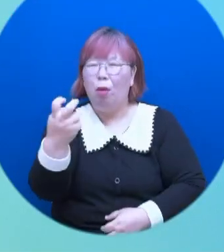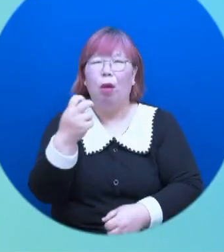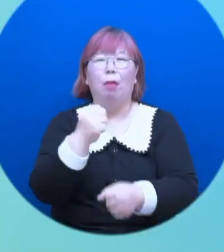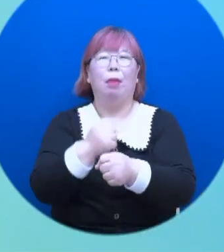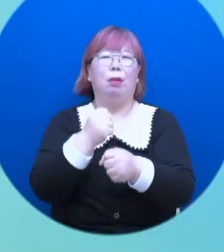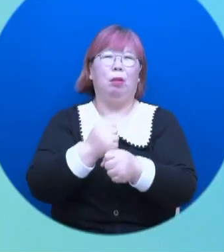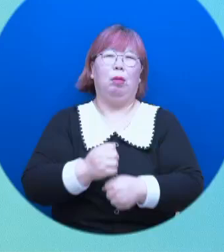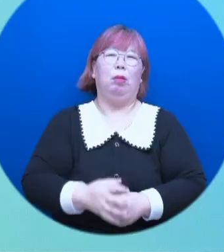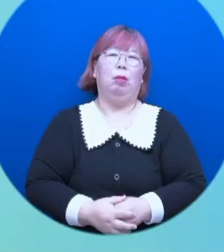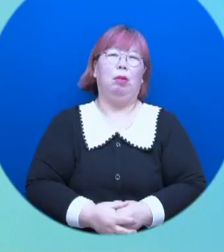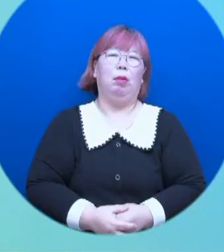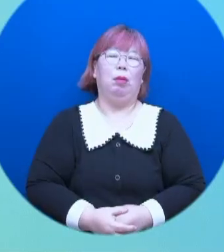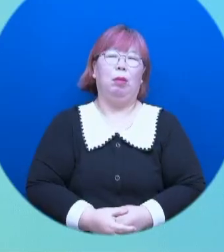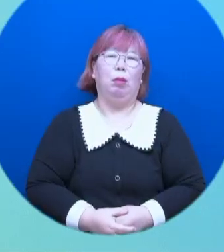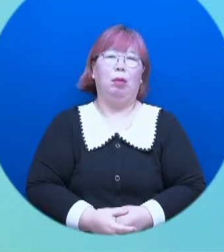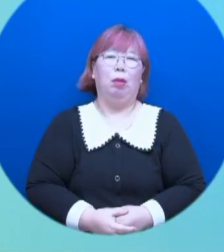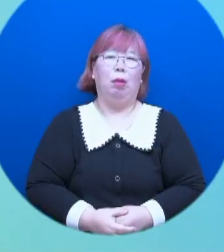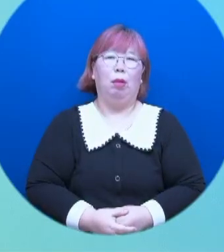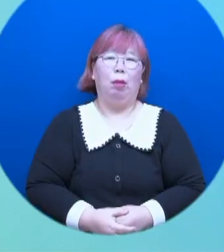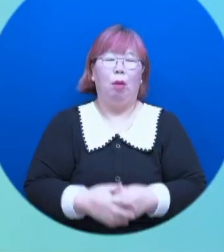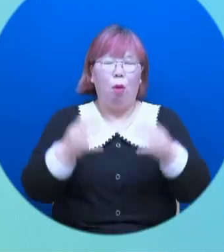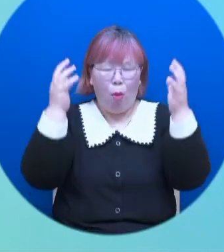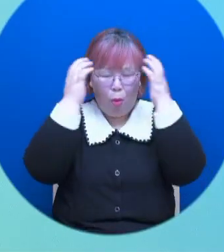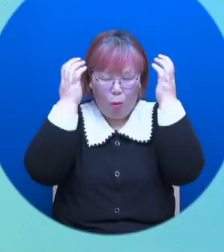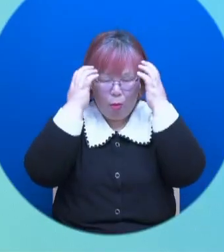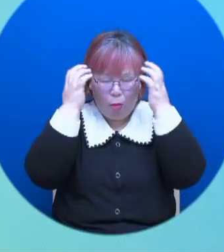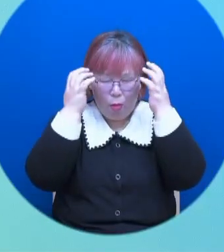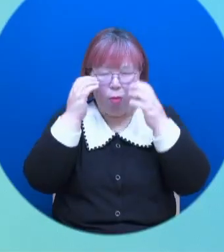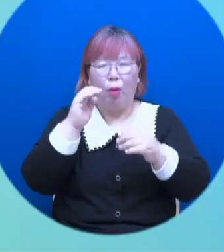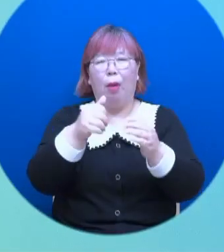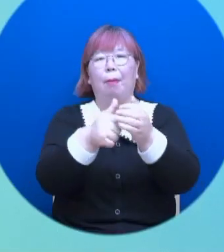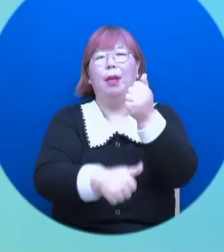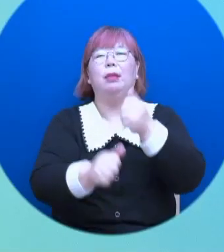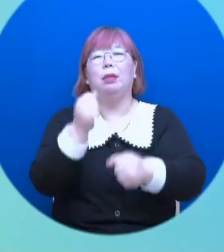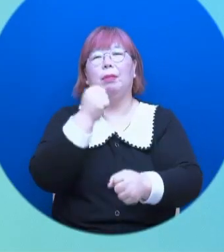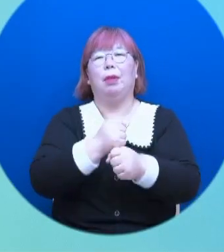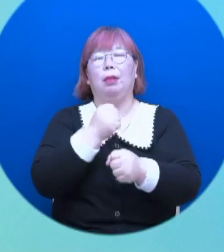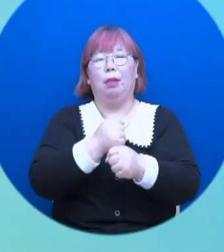혐오의 함정에 빠져서 고통에 울부짖고 있어요.